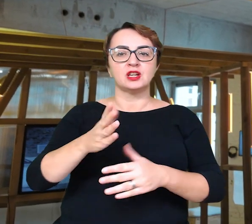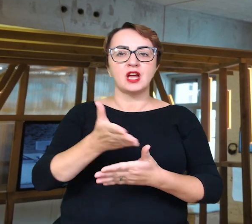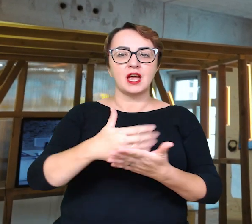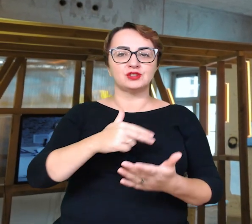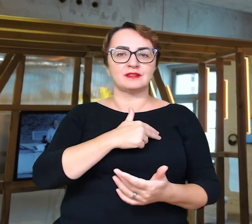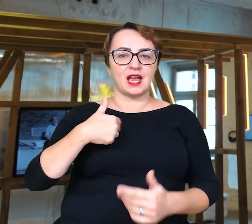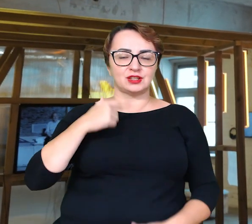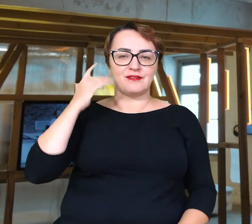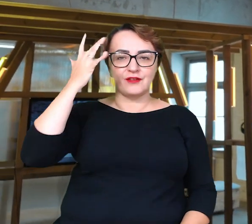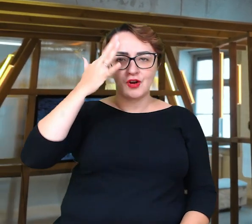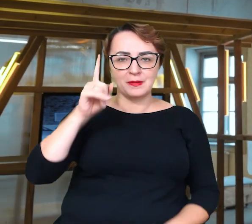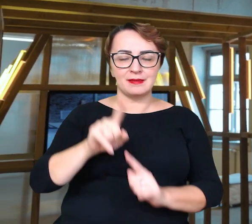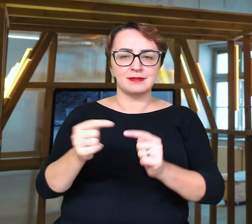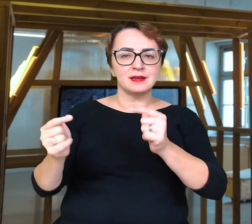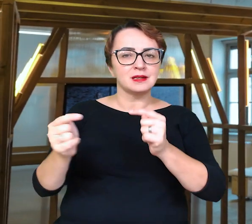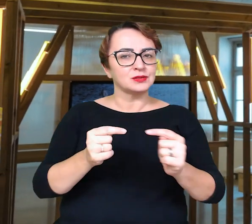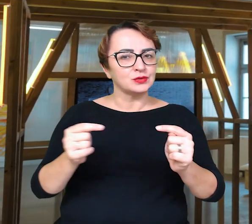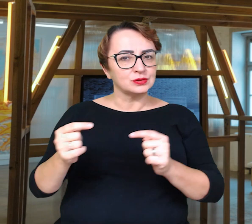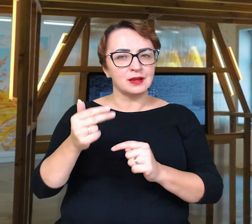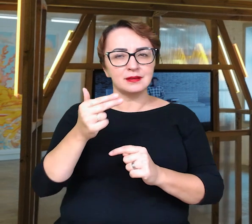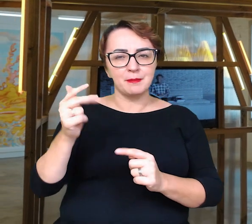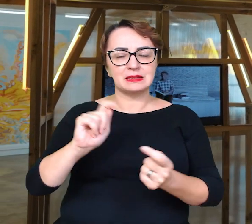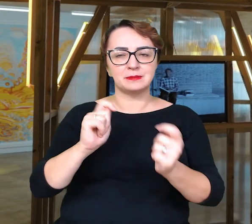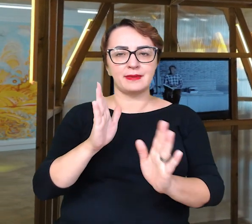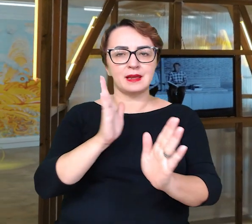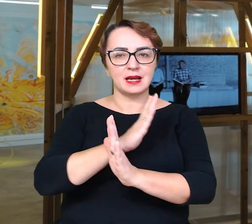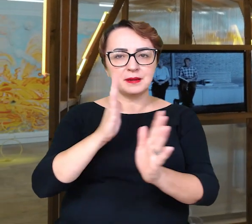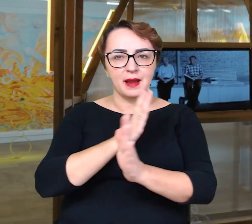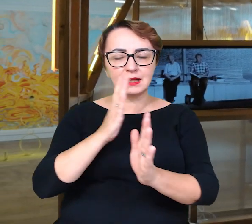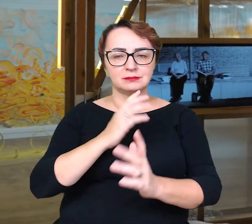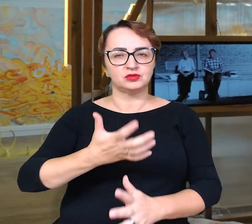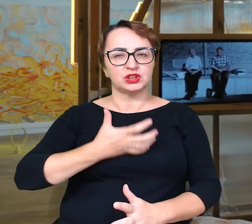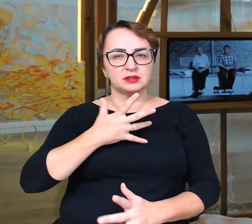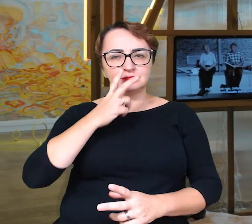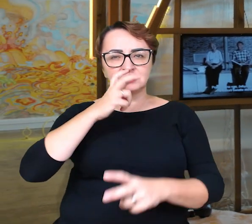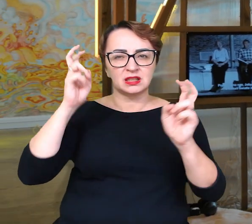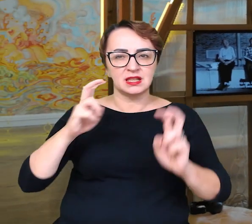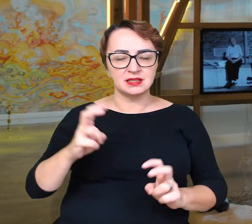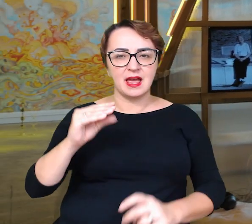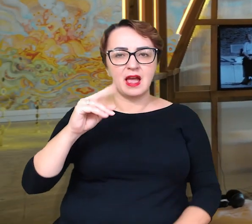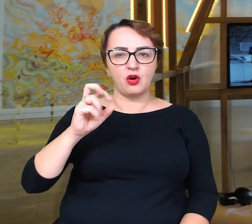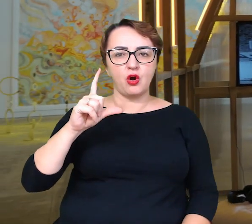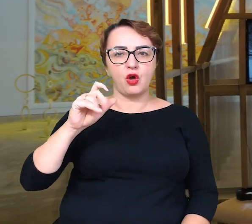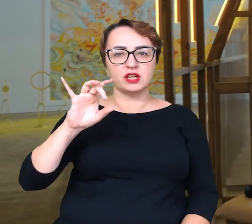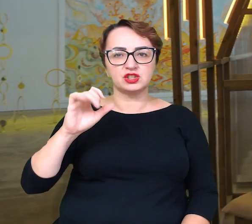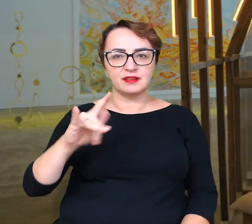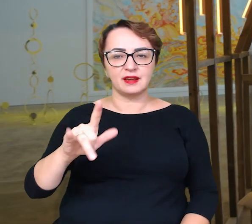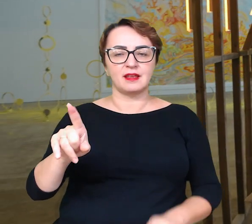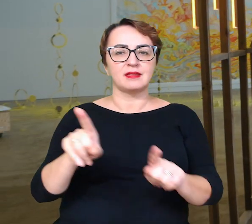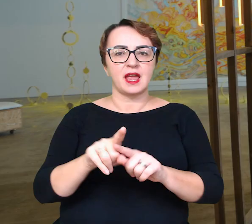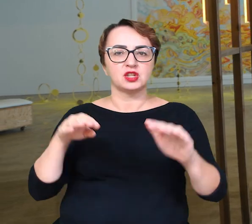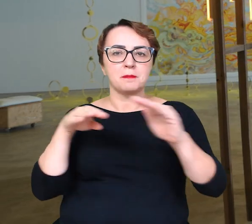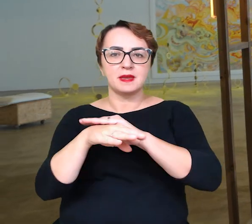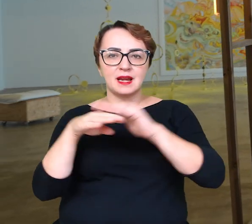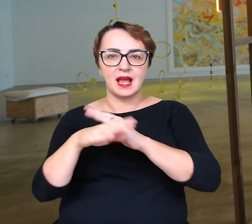z takiego dyskursu zmian klimatycznych, przeczuć katastrofy ekologicznej, ze szlaków